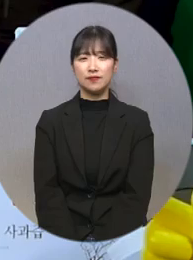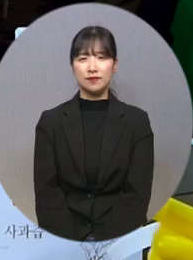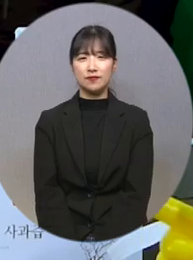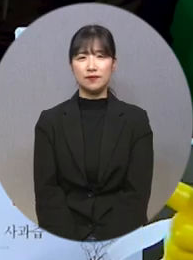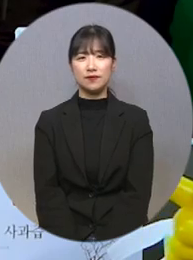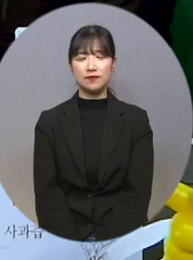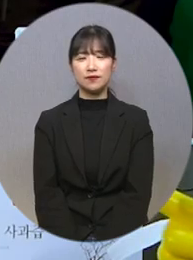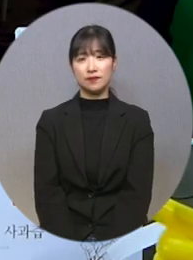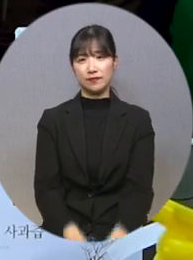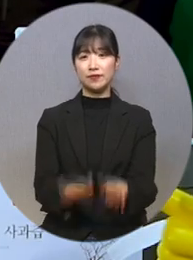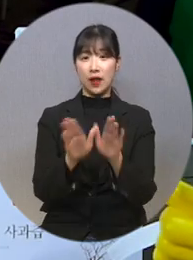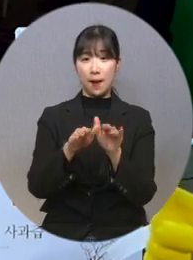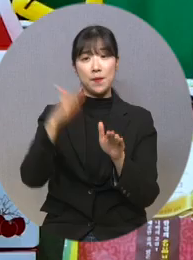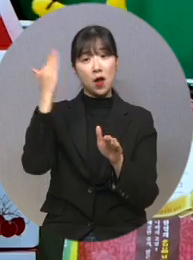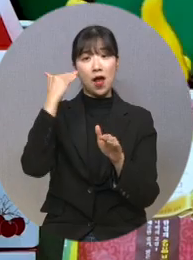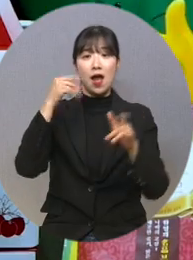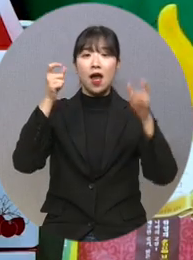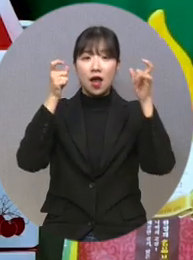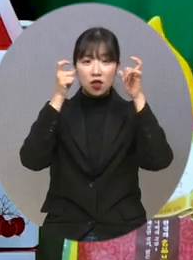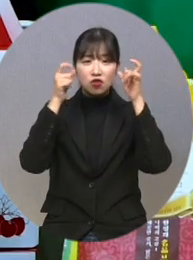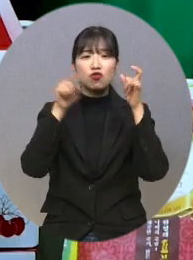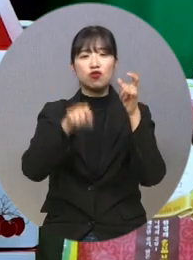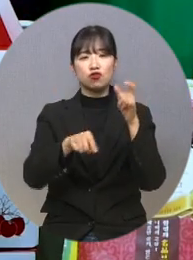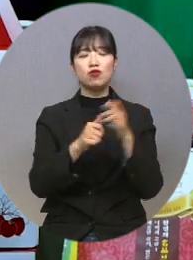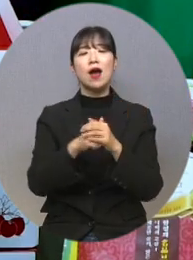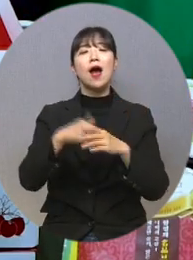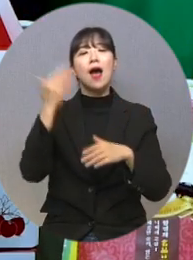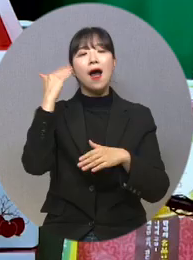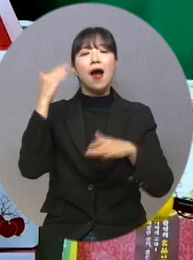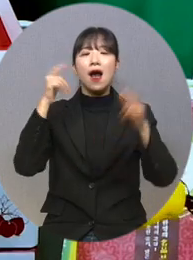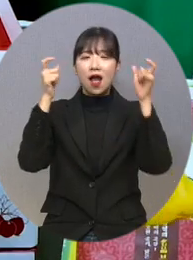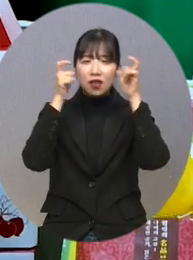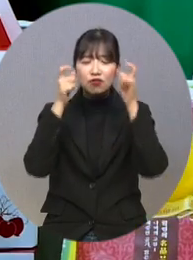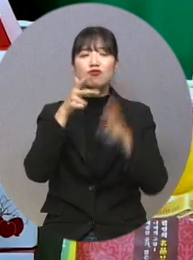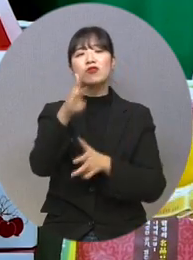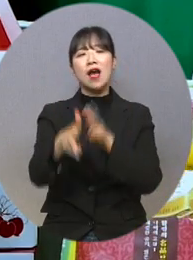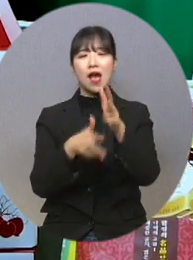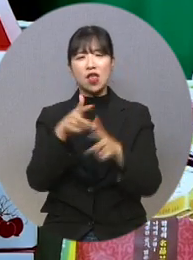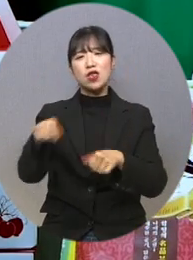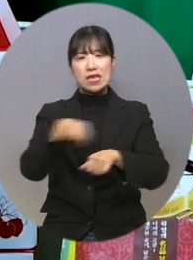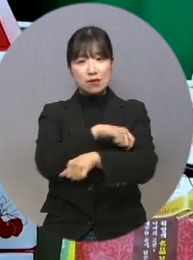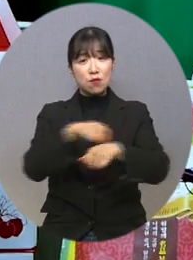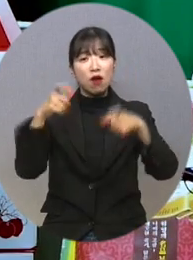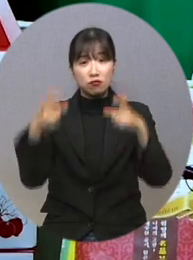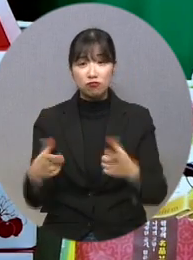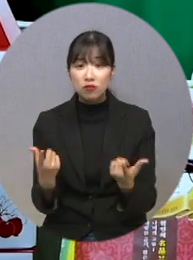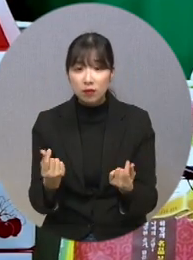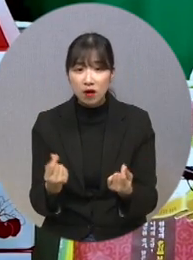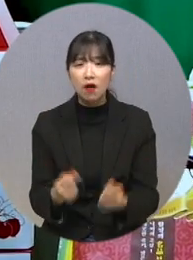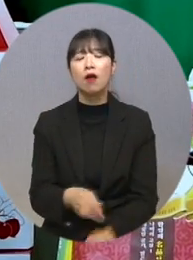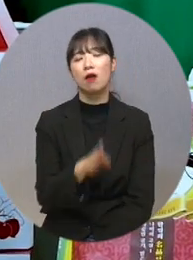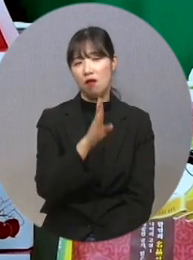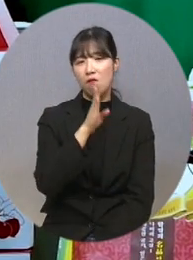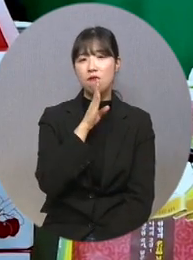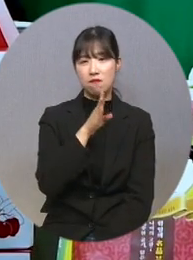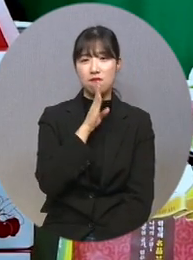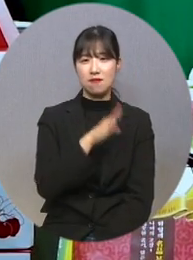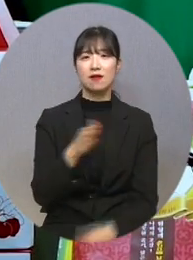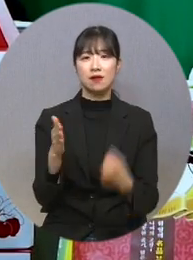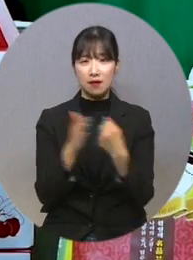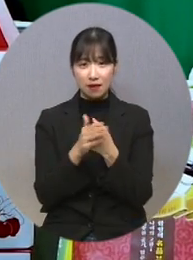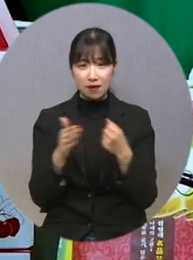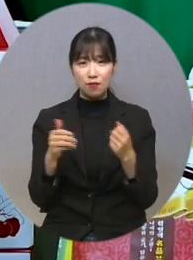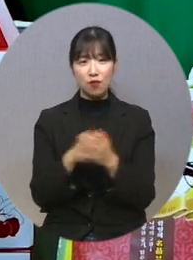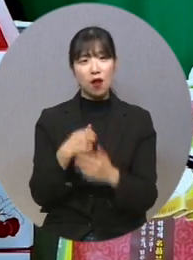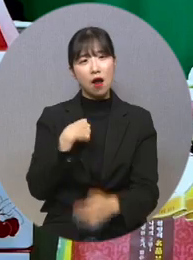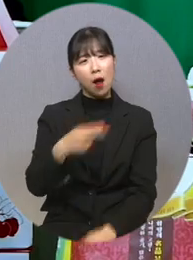고맙습니다. 이 한평 이 한우가 한우 산업 특구로 또 지정이 됐다면서요, 팀장님? 네, 맞습니다. 아, 그래서 그런가? 네. 아까